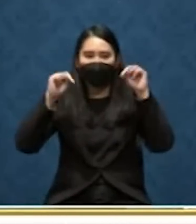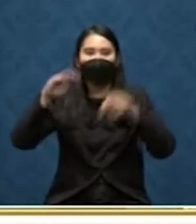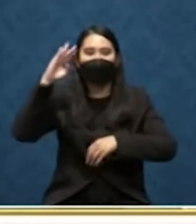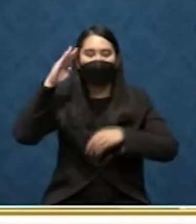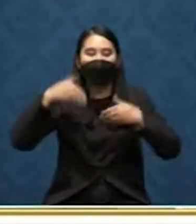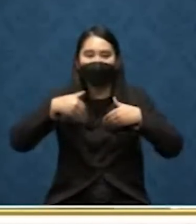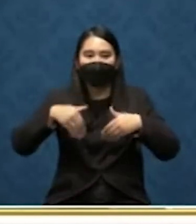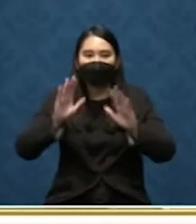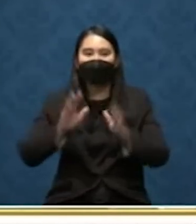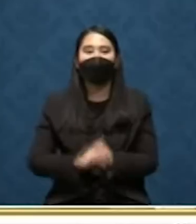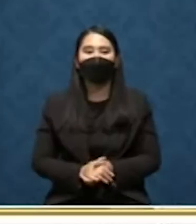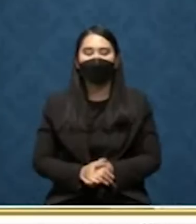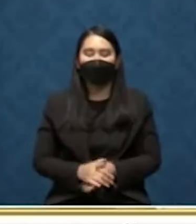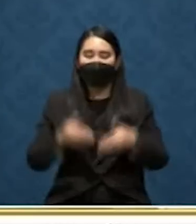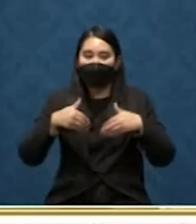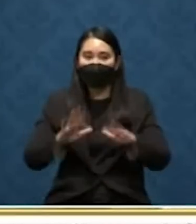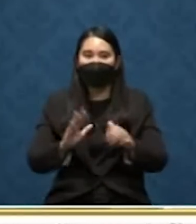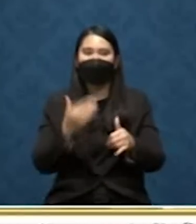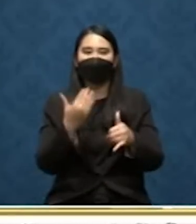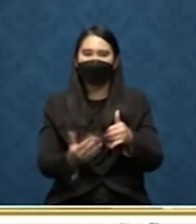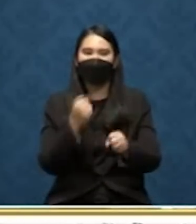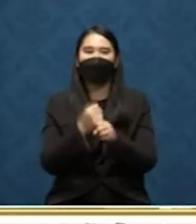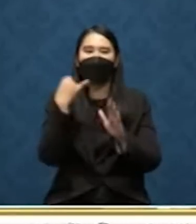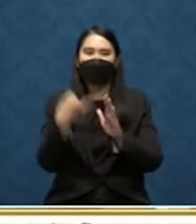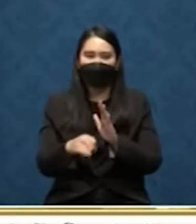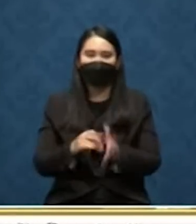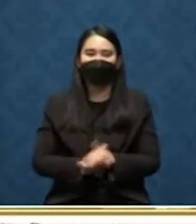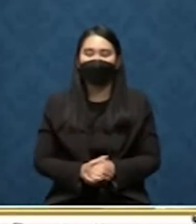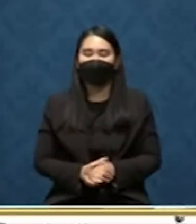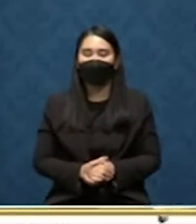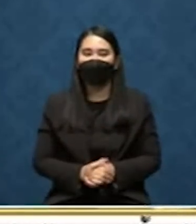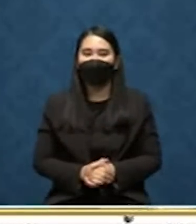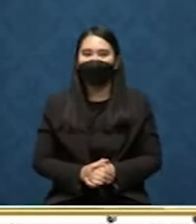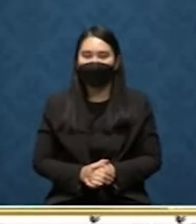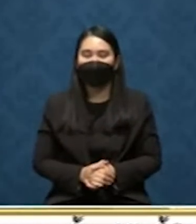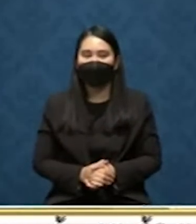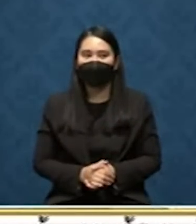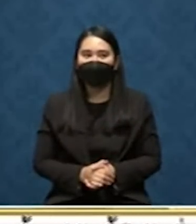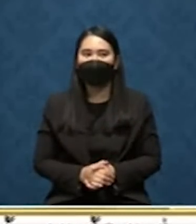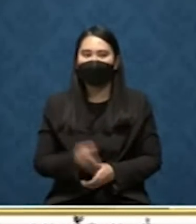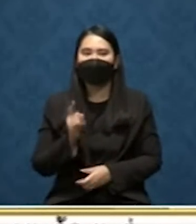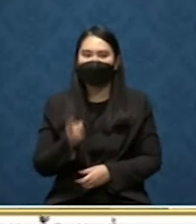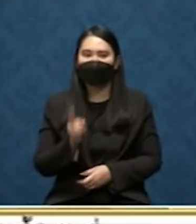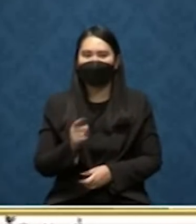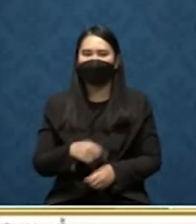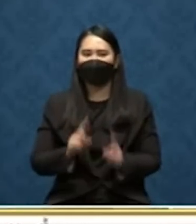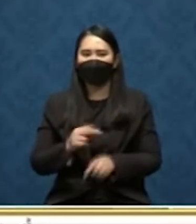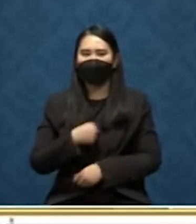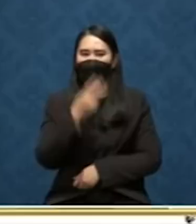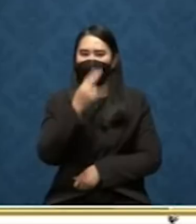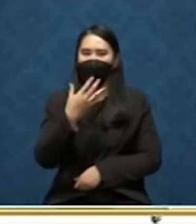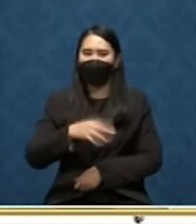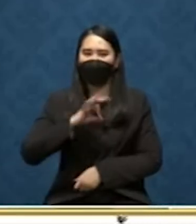ปล่อยใหคนอย่างอยู่สินชี ทำมนลไปจนได้อัที่จริ ดูจะชอบด้ซ้ำ